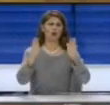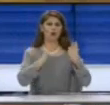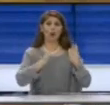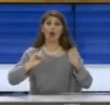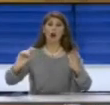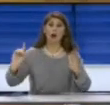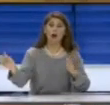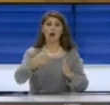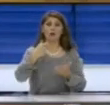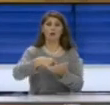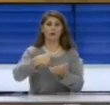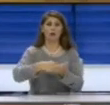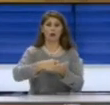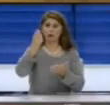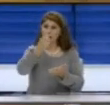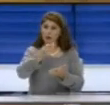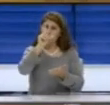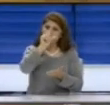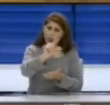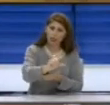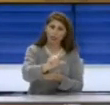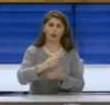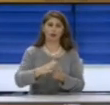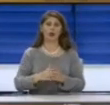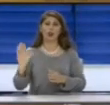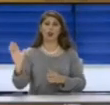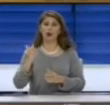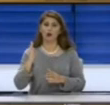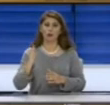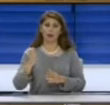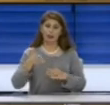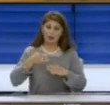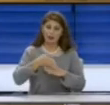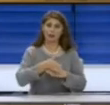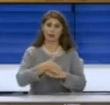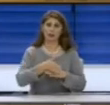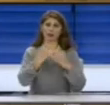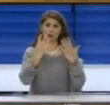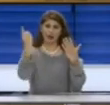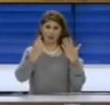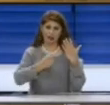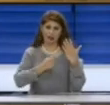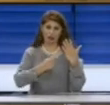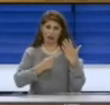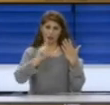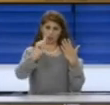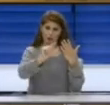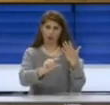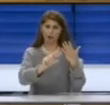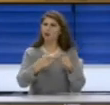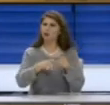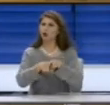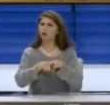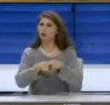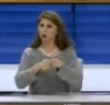Όλοι οι φορολογικοί στελεστές μειώθηκαν. Όταν μειώθηκε, κύριε Τσίπρα, ο εισαγωγικός φορολογικός στελεστής το 9%, αυτό ποιους